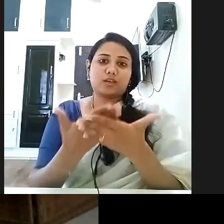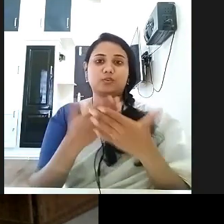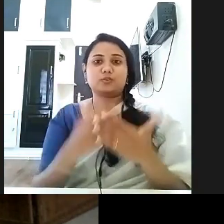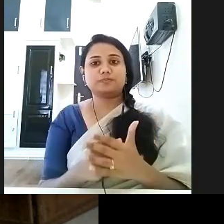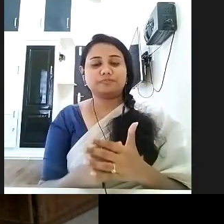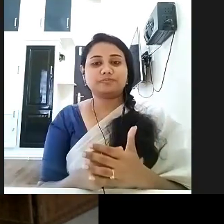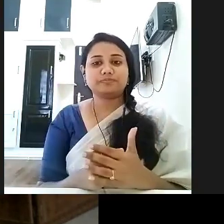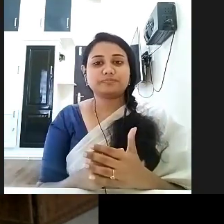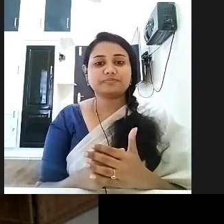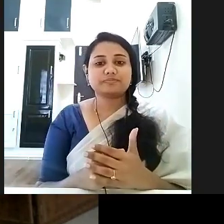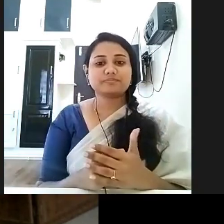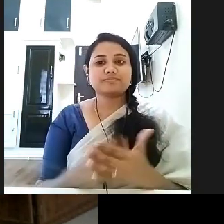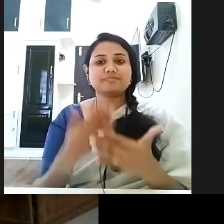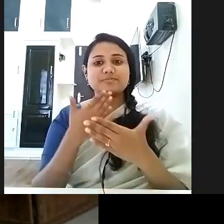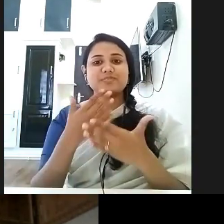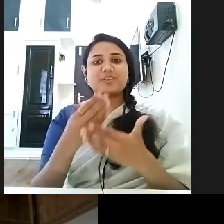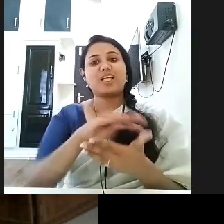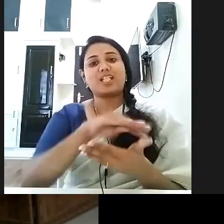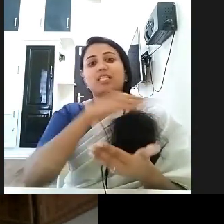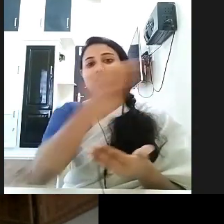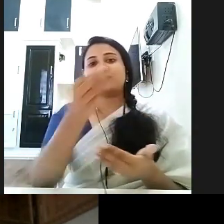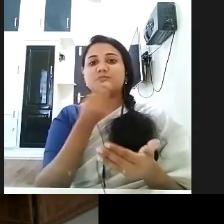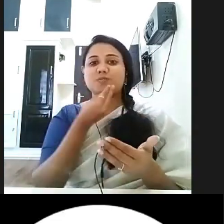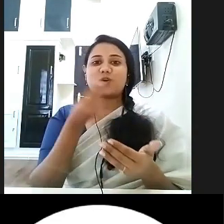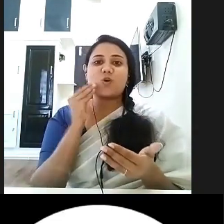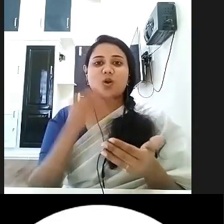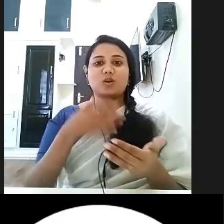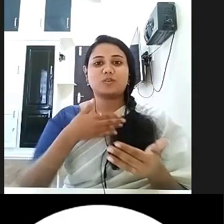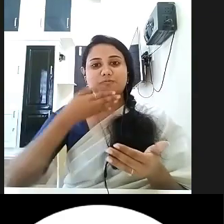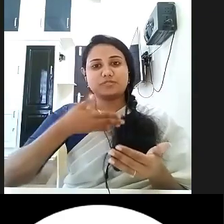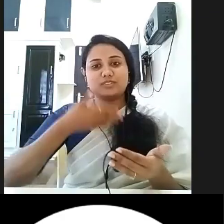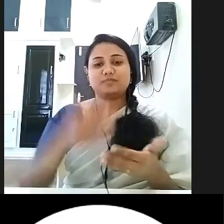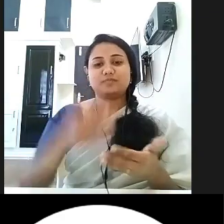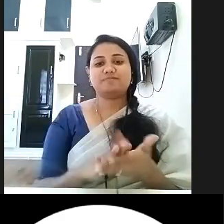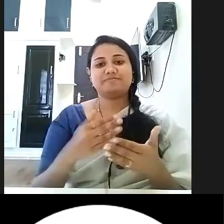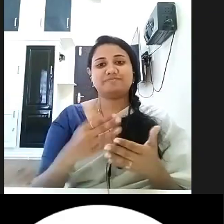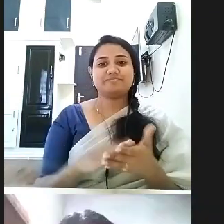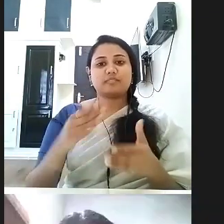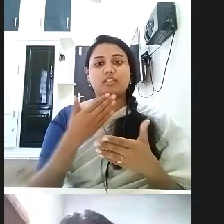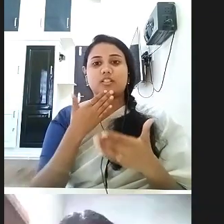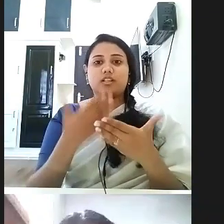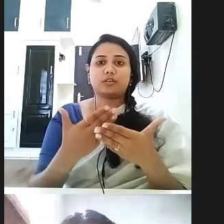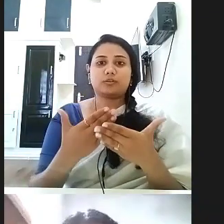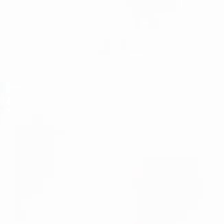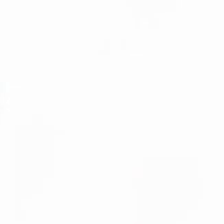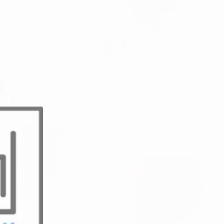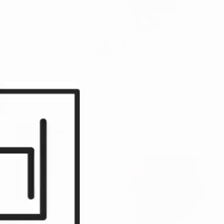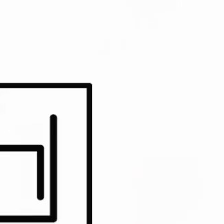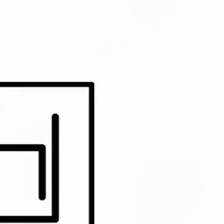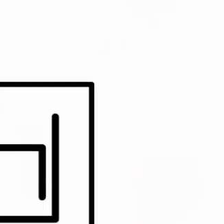യു സോ മച്ച്. ഓണാശംസകൾ എല്ലാവർക്കും. താങ്ക് യു മാം.